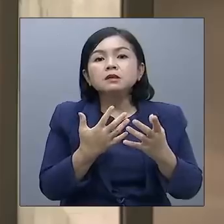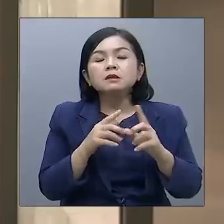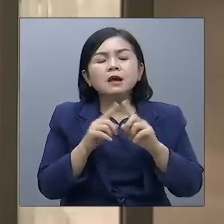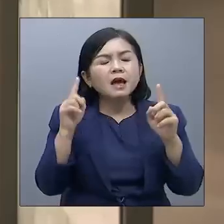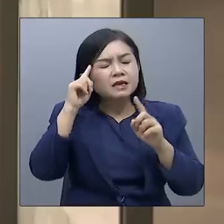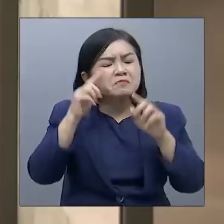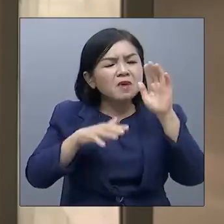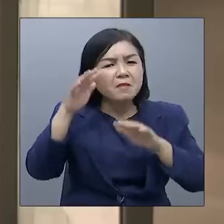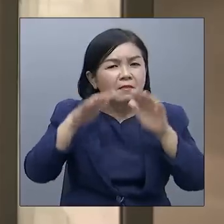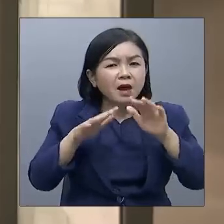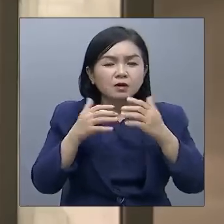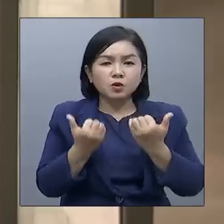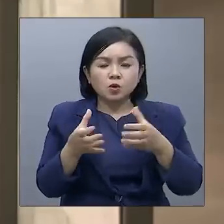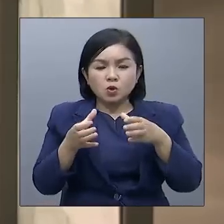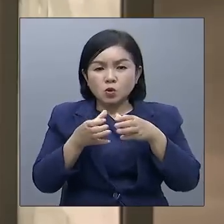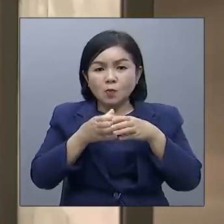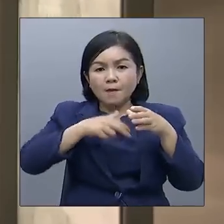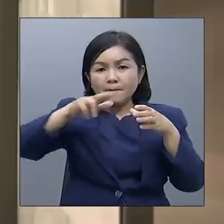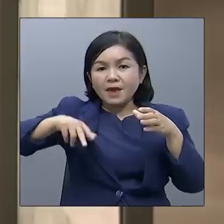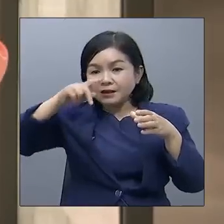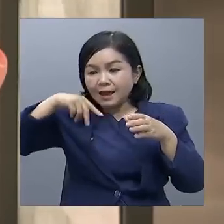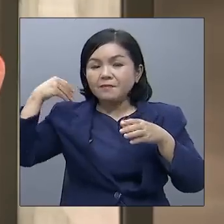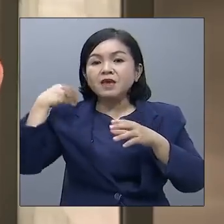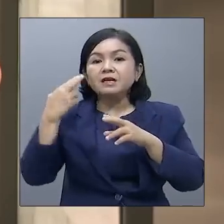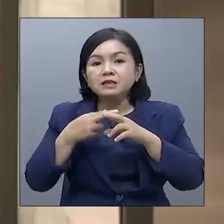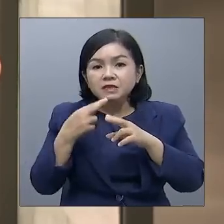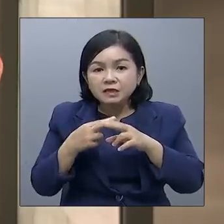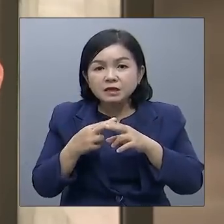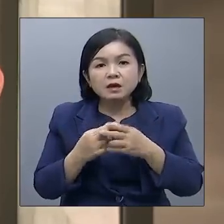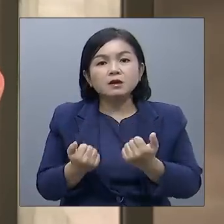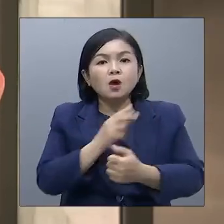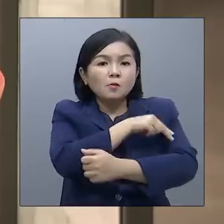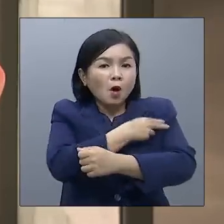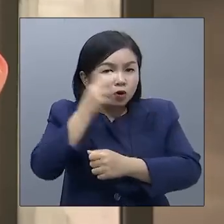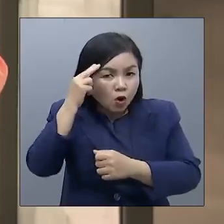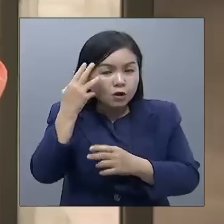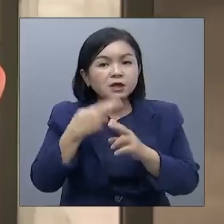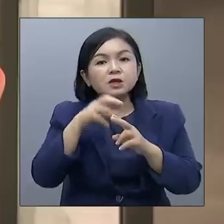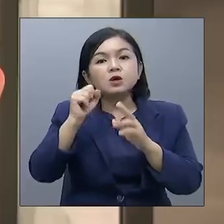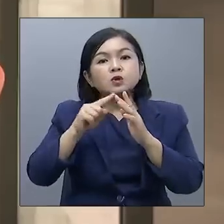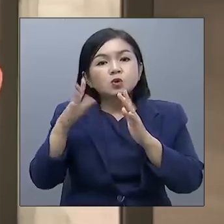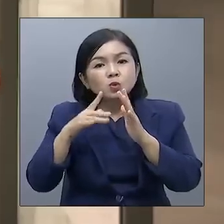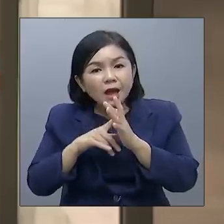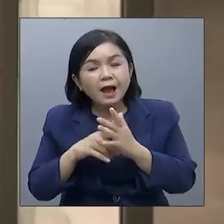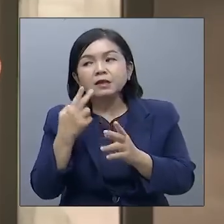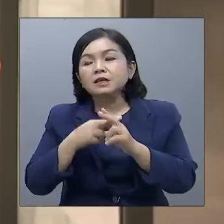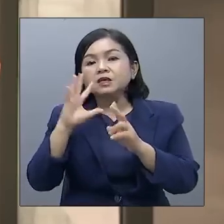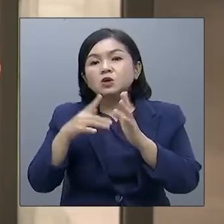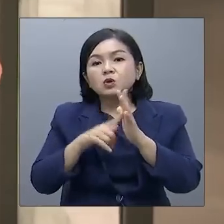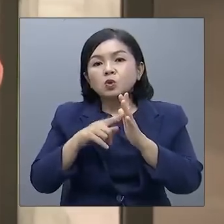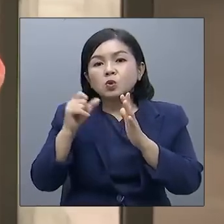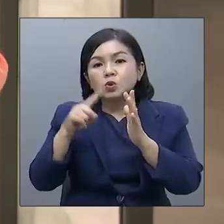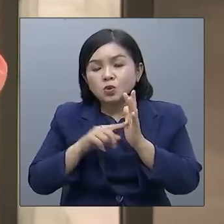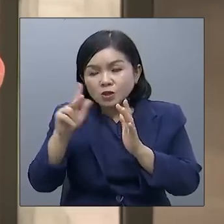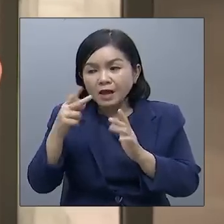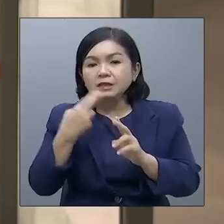ท่านั้นค่ะโดยพรรคเพื่อไทยก็มีชื่อนะคะมีนายแพทย์ชลน่านสีแก้วนายสุชาติตันเจริญนายชูศักดิ์สิรินินนาย